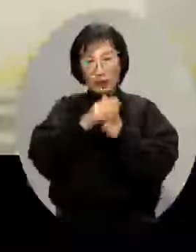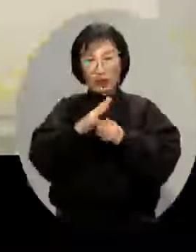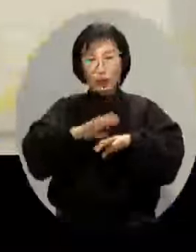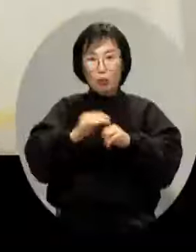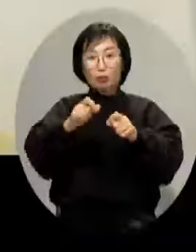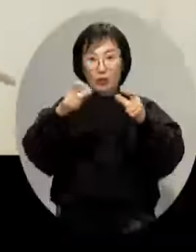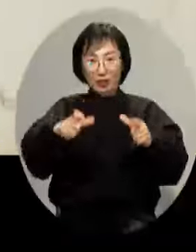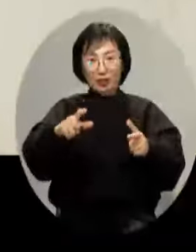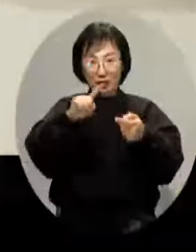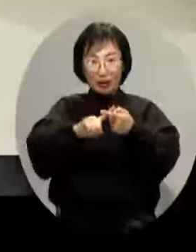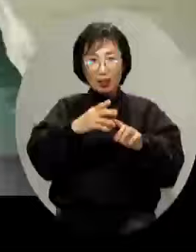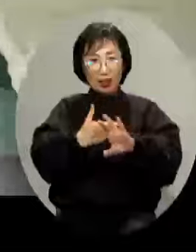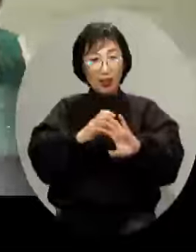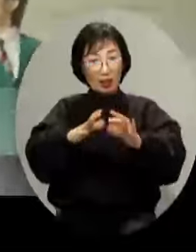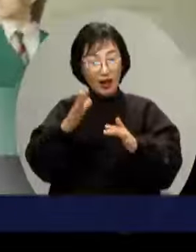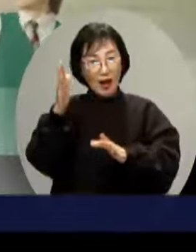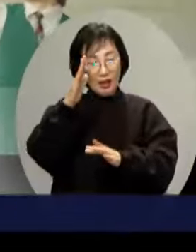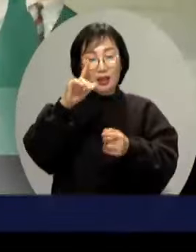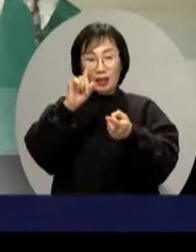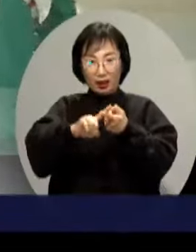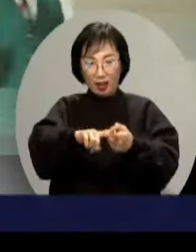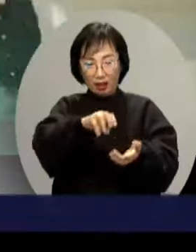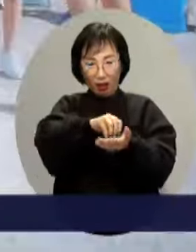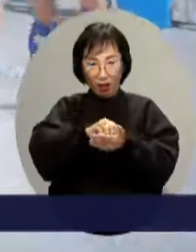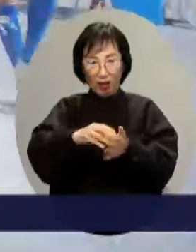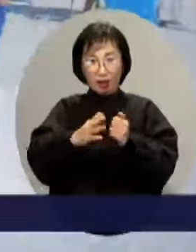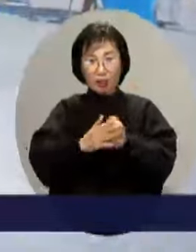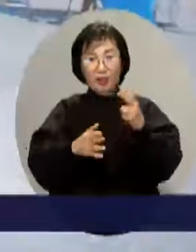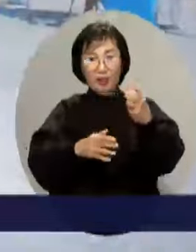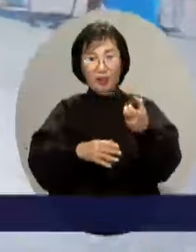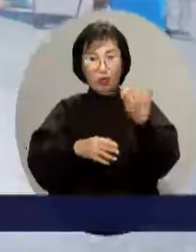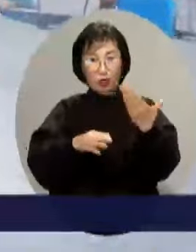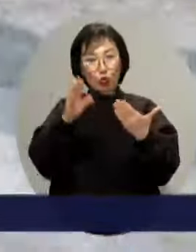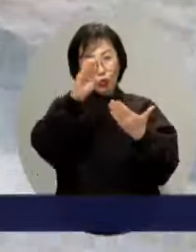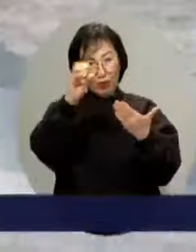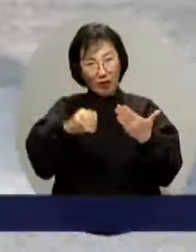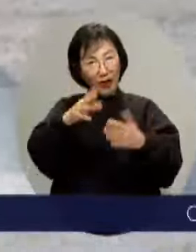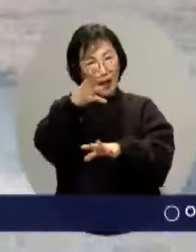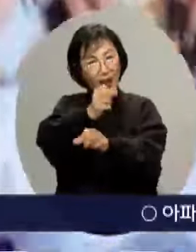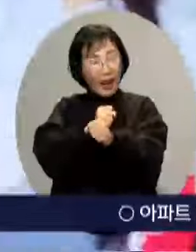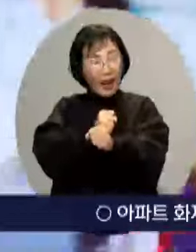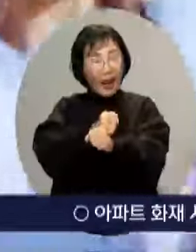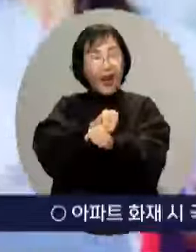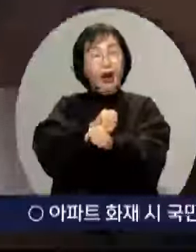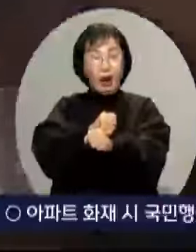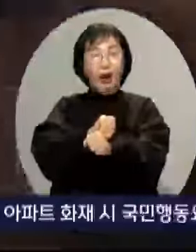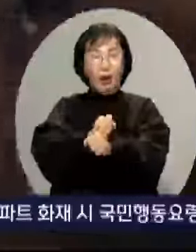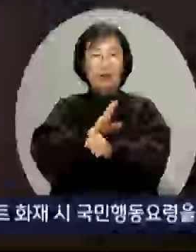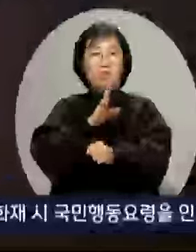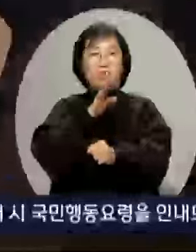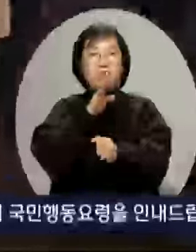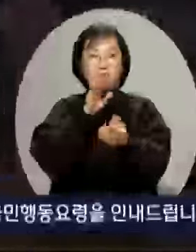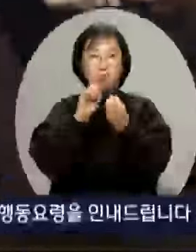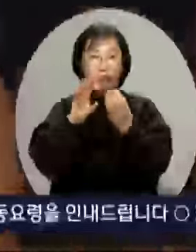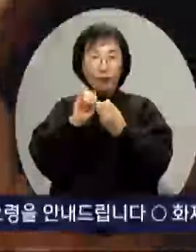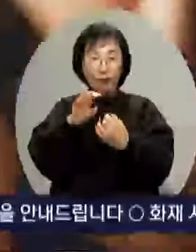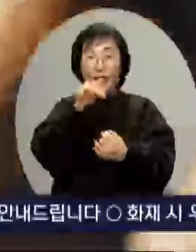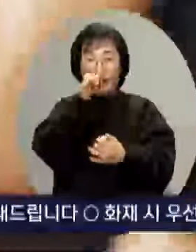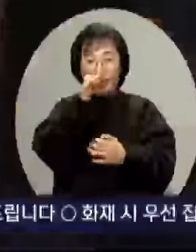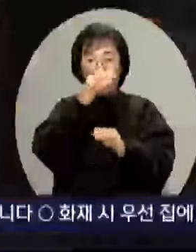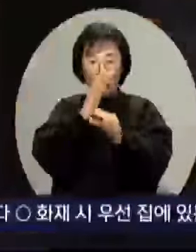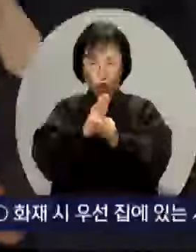자치도는 외국인 상대로 진행한 수요 조사에서 79%가 재학할 의향이 있다는 긍정 답변을 근거로 내세우고